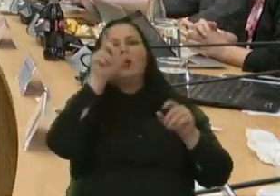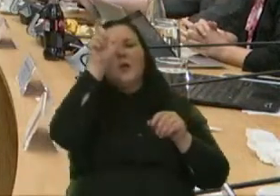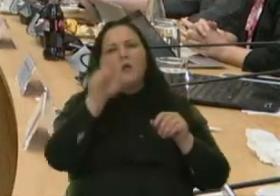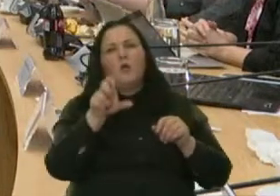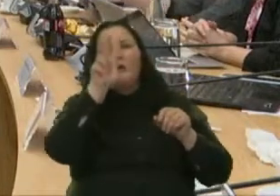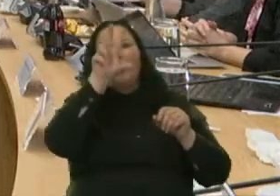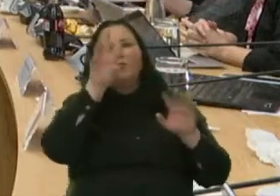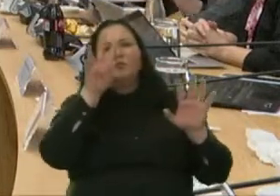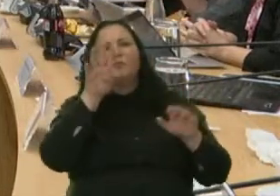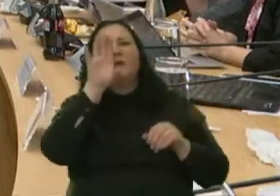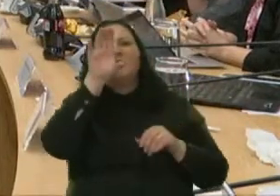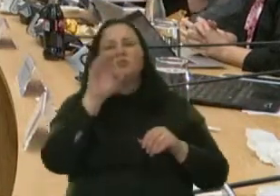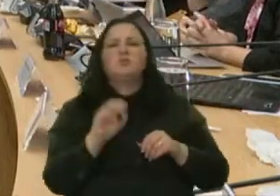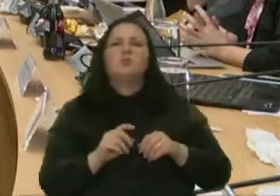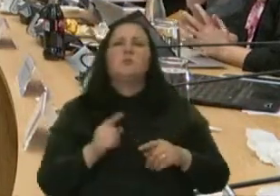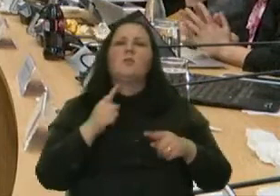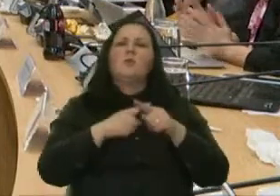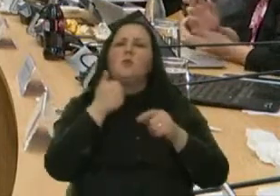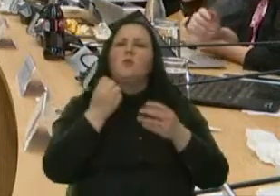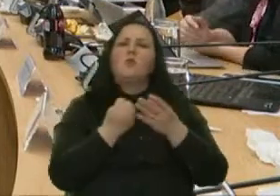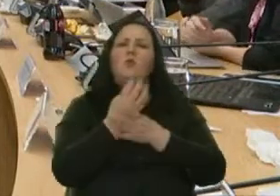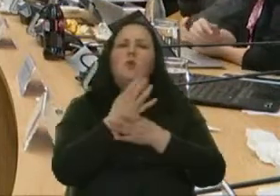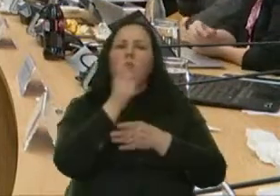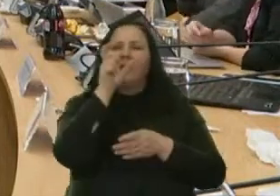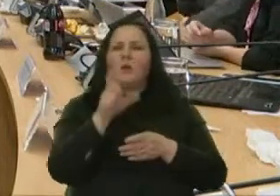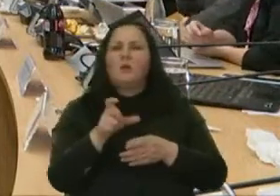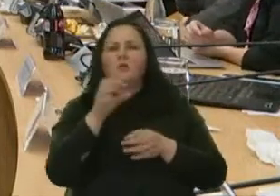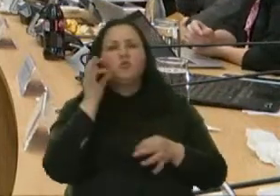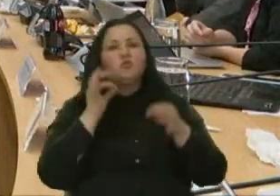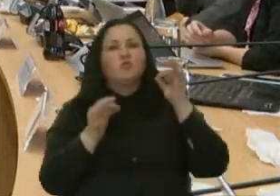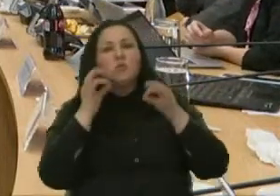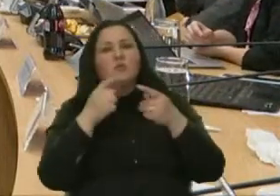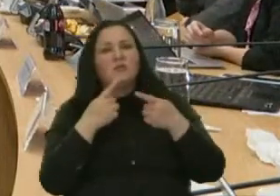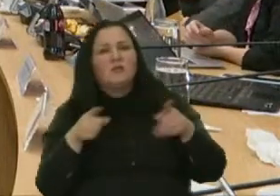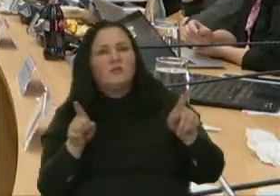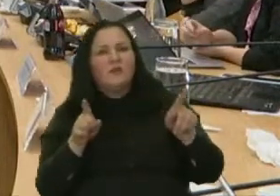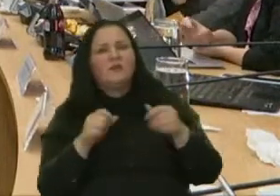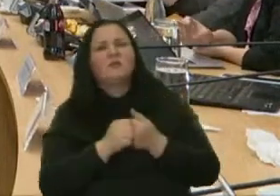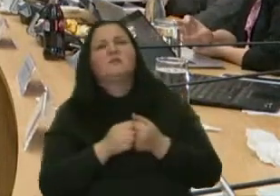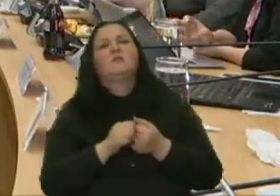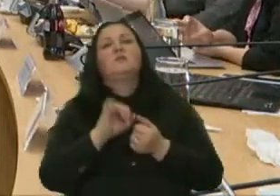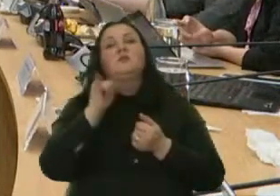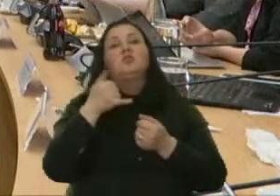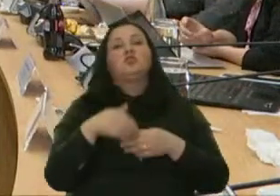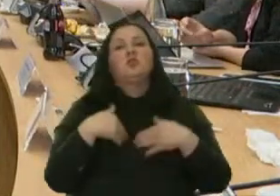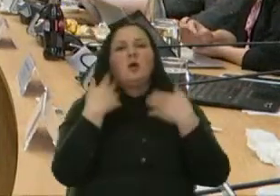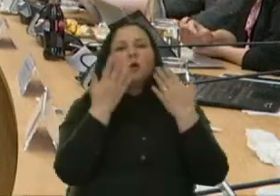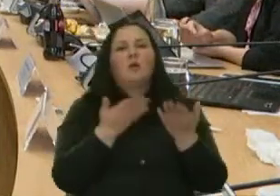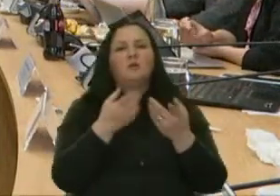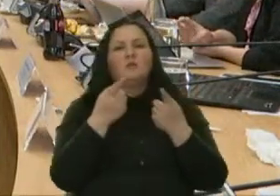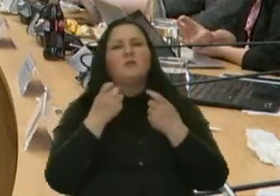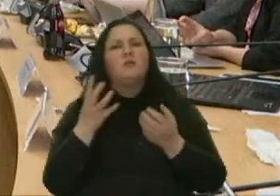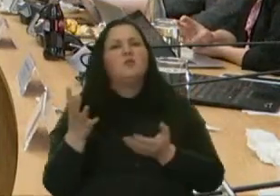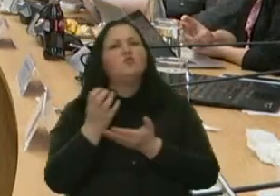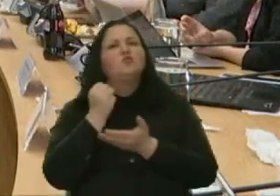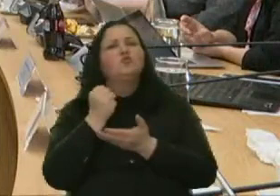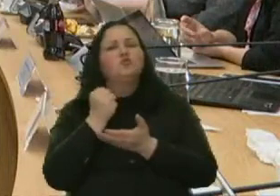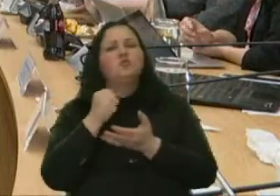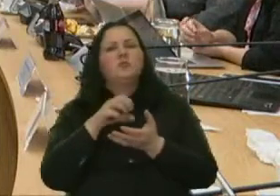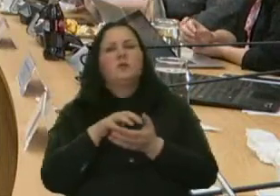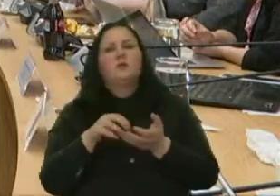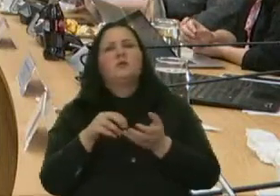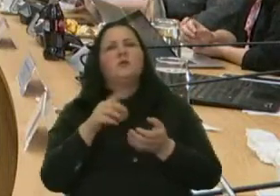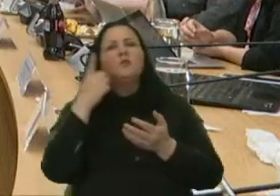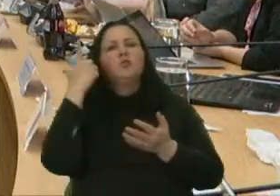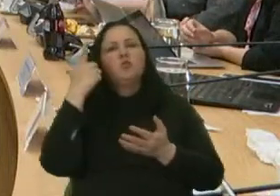subcapitol studii diverse centura de nord a municipiului Cluj Napoca și alocarea din sursa fonduri buget local a 2